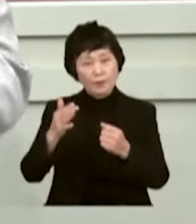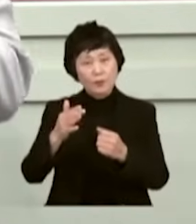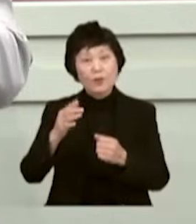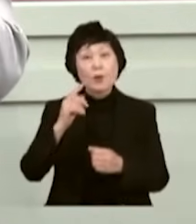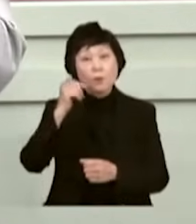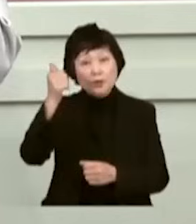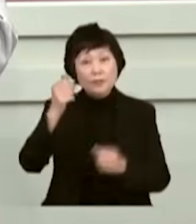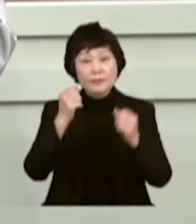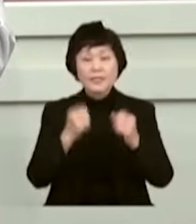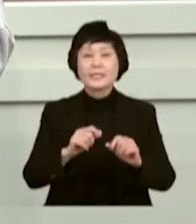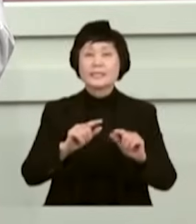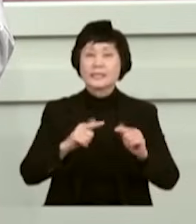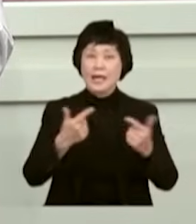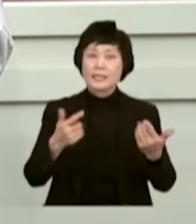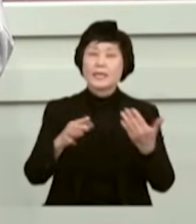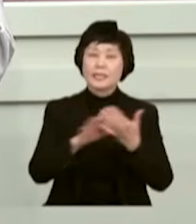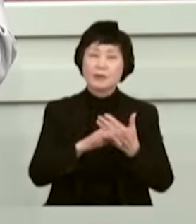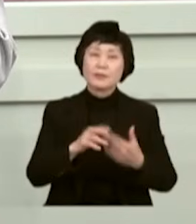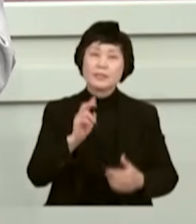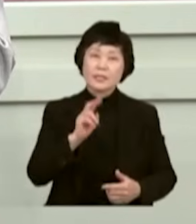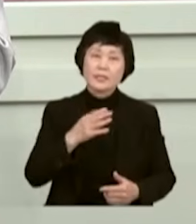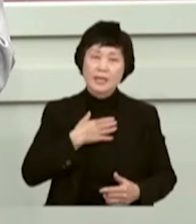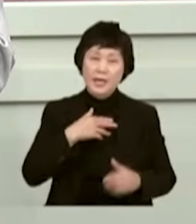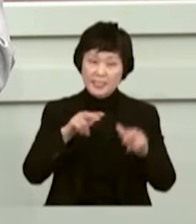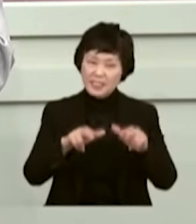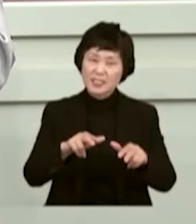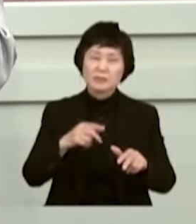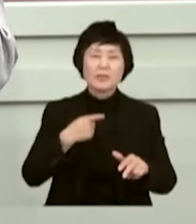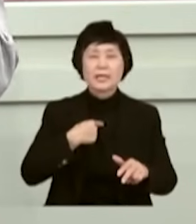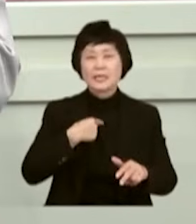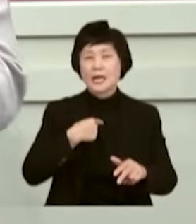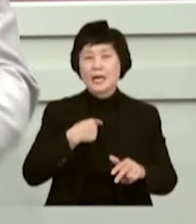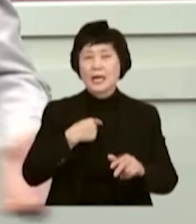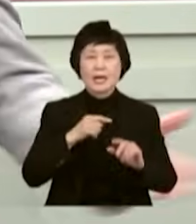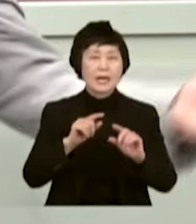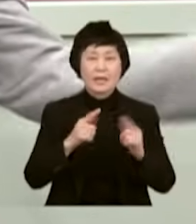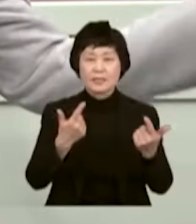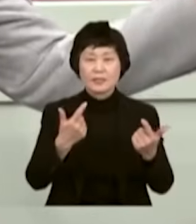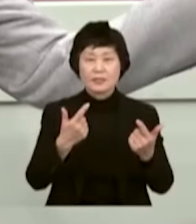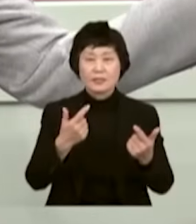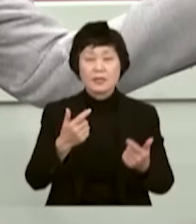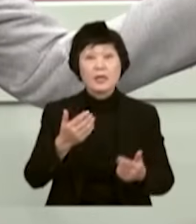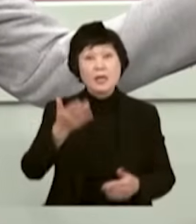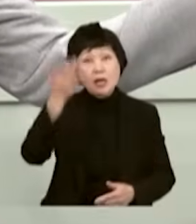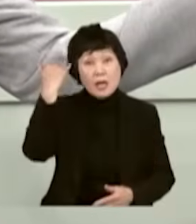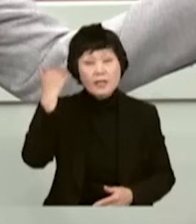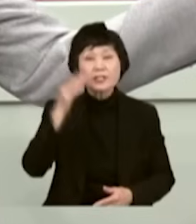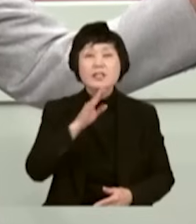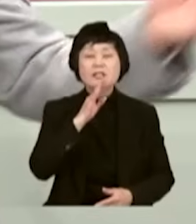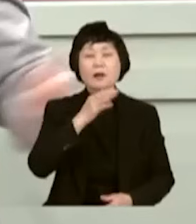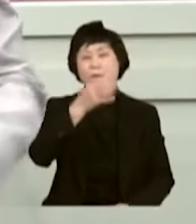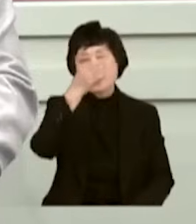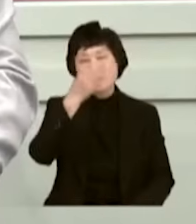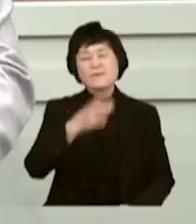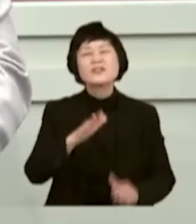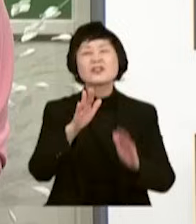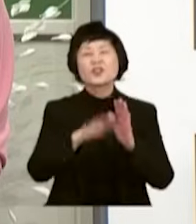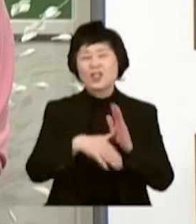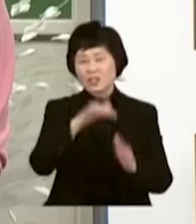있었던 그런 선택을 했을 거예요. 정말 심각했어요. 네. 맞아요. 말하는 그때, 것도 그때 그렇고. 대단했어요. 네. 대한민국 흔들었죠. 그죠? 네, 그거라. 그렇죠.